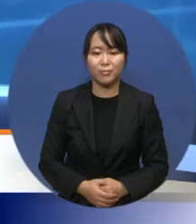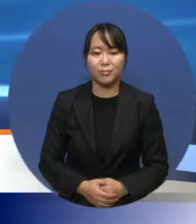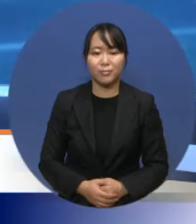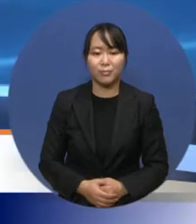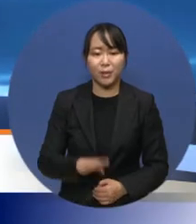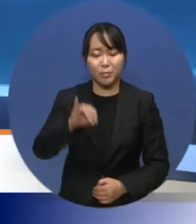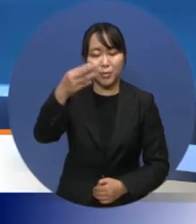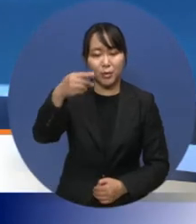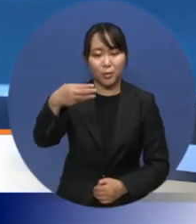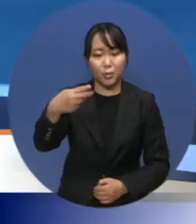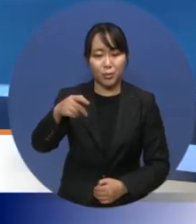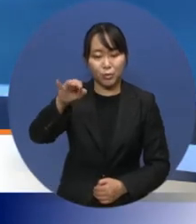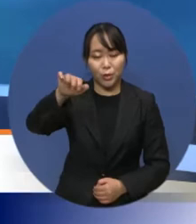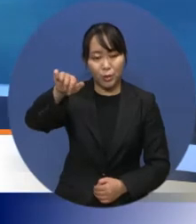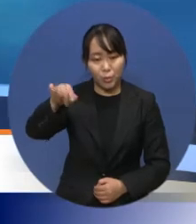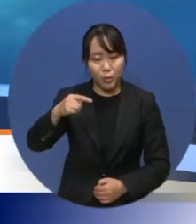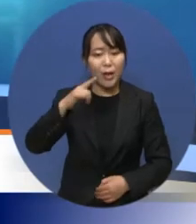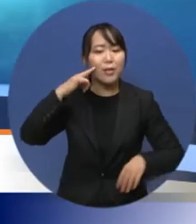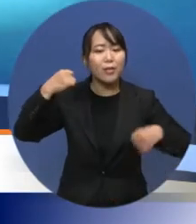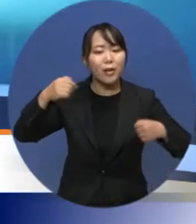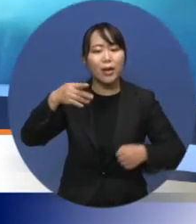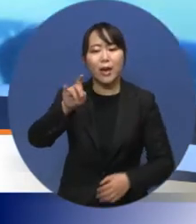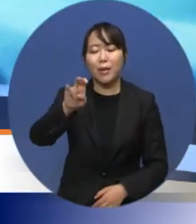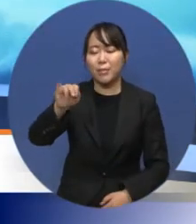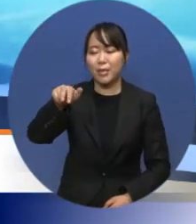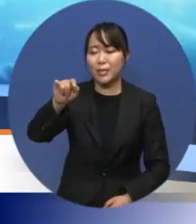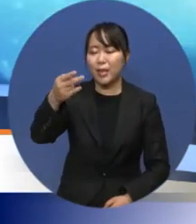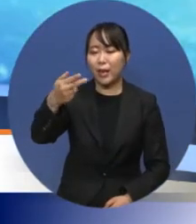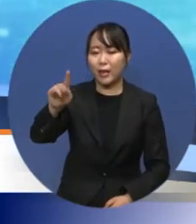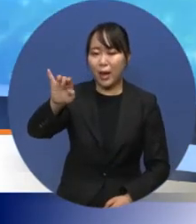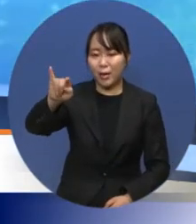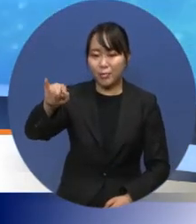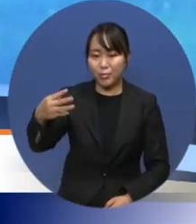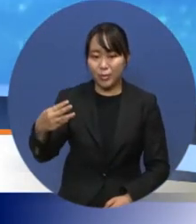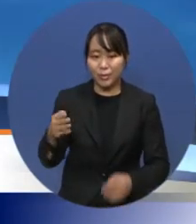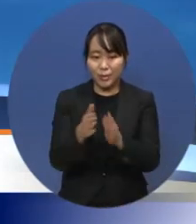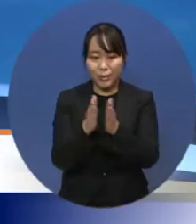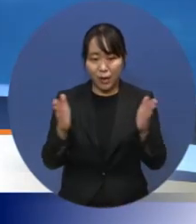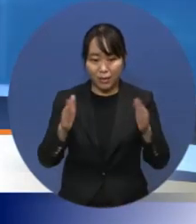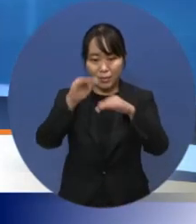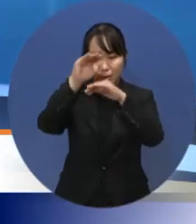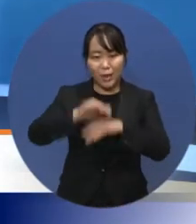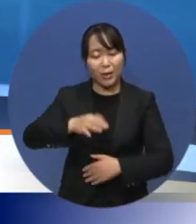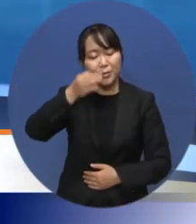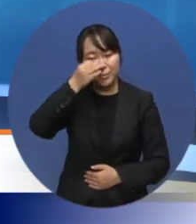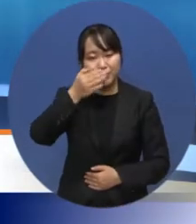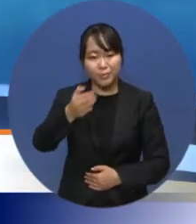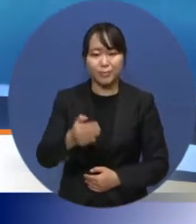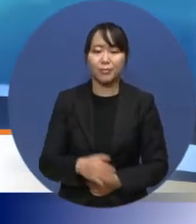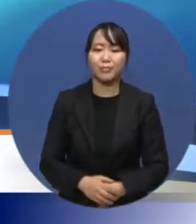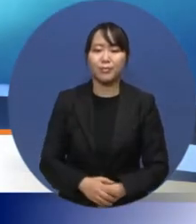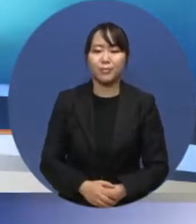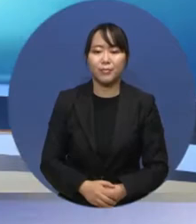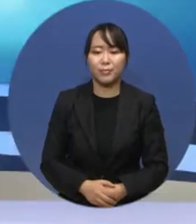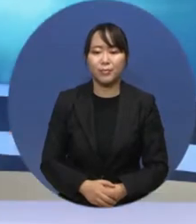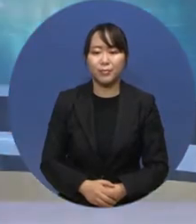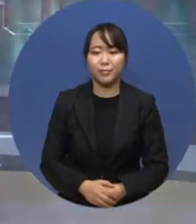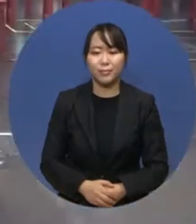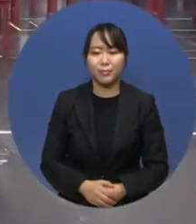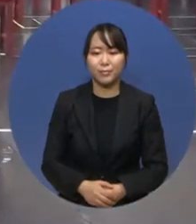빅토르 위고의 대작 연극 레미제라블이 막을 올렸습니다. 자세한 소식 김은균 리포터가 전합니다.